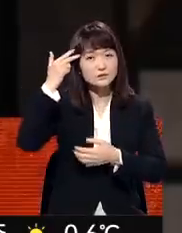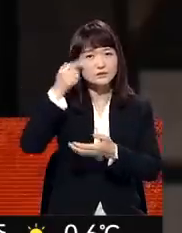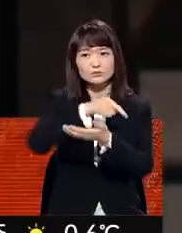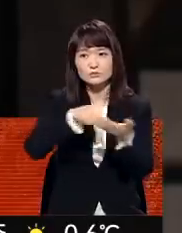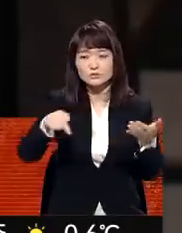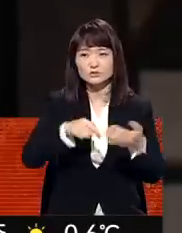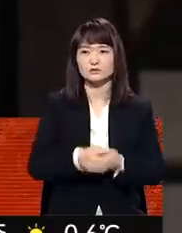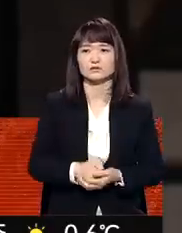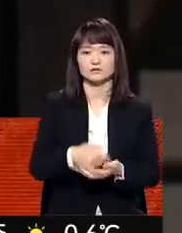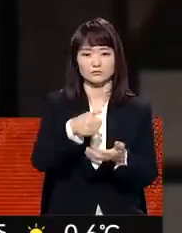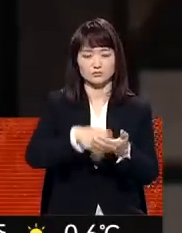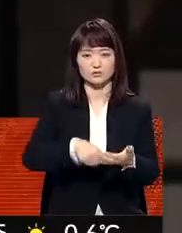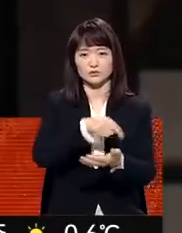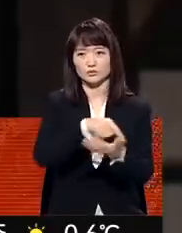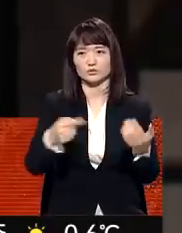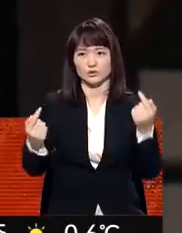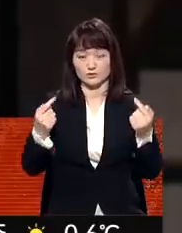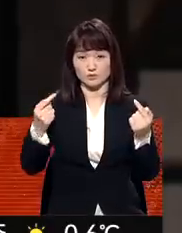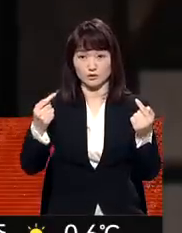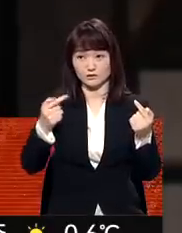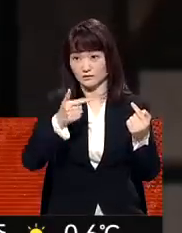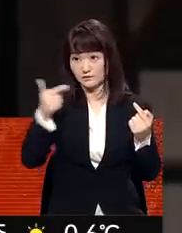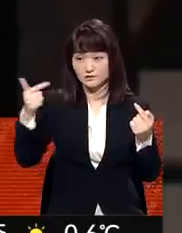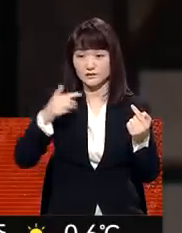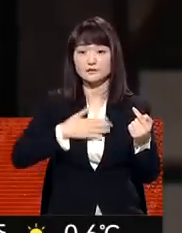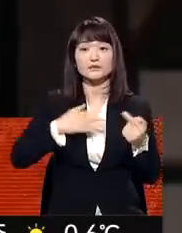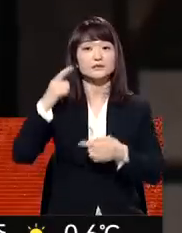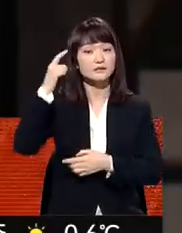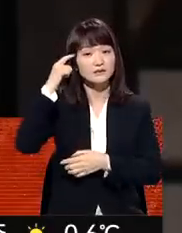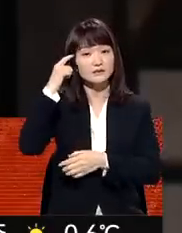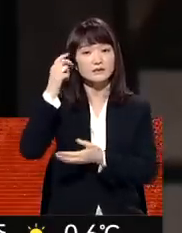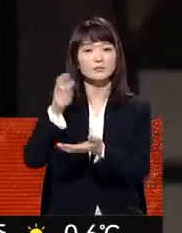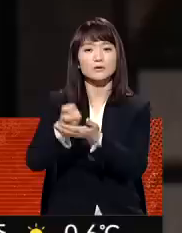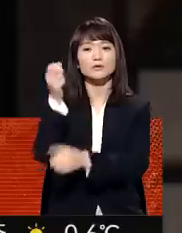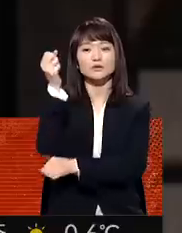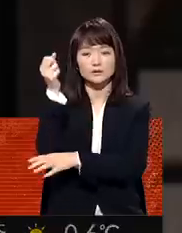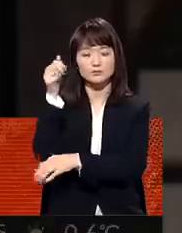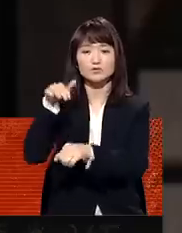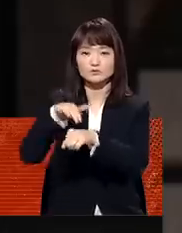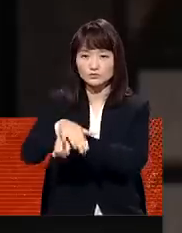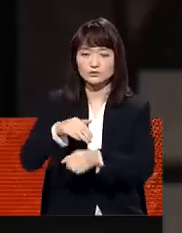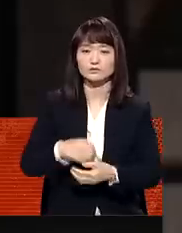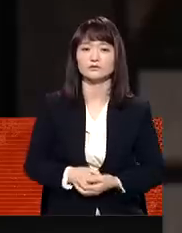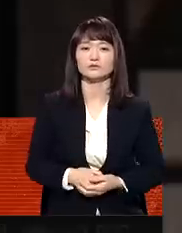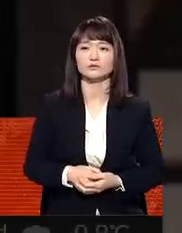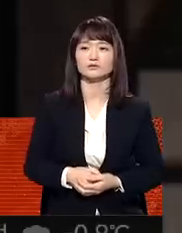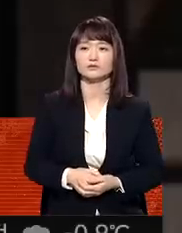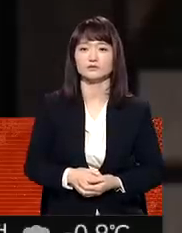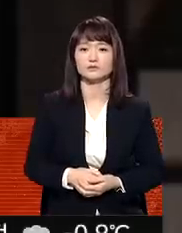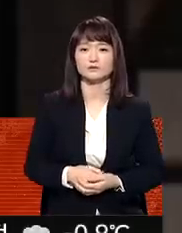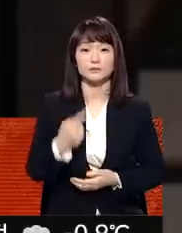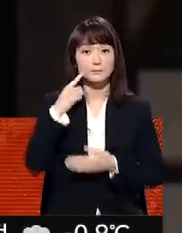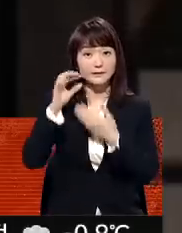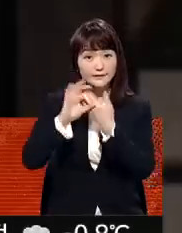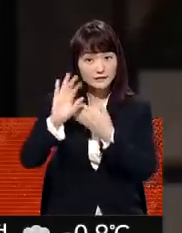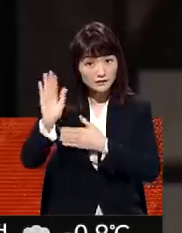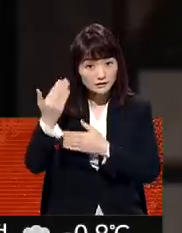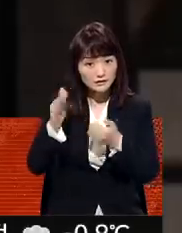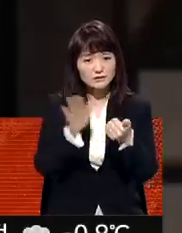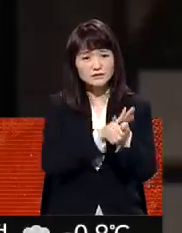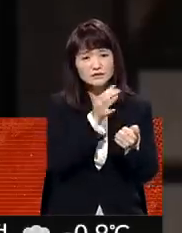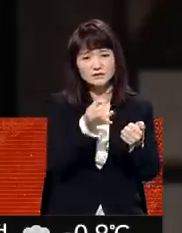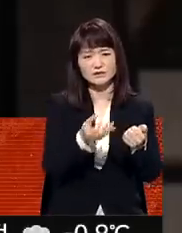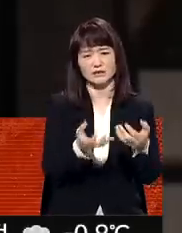육체적 그러니까 물질적 손해보다 훨씬 더 크다는게 제가 갖고 있는 법치의 기본적인 생각인데 이런 경우에 있어서 만약에 된다면 위자료가 좀 많이